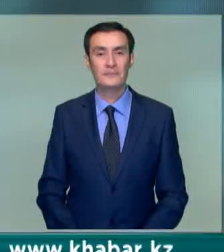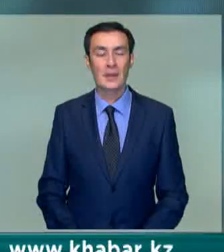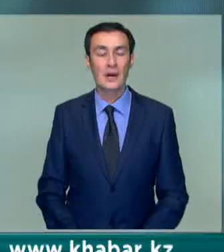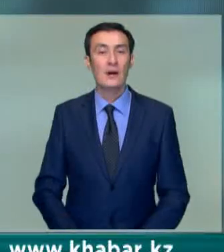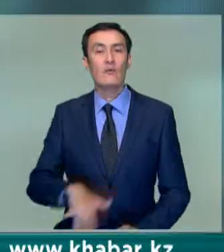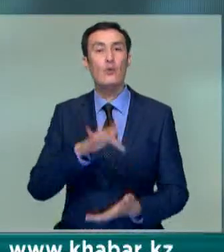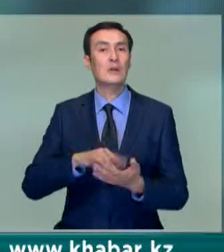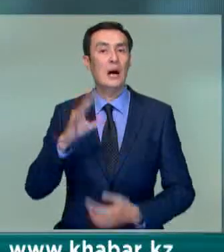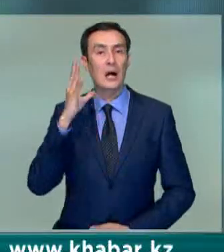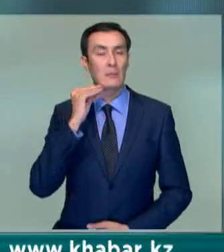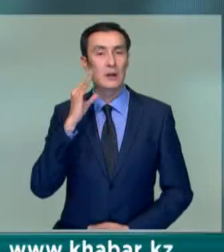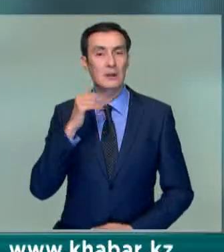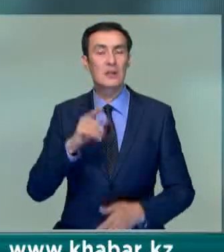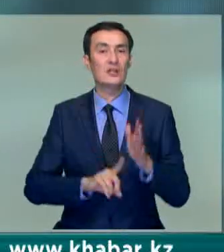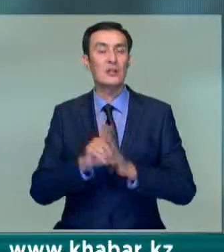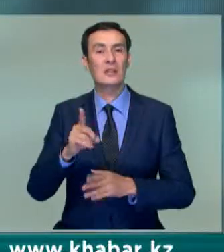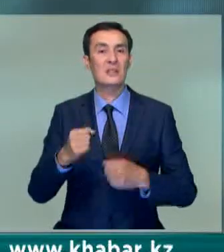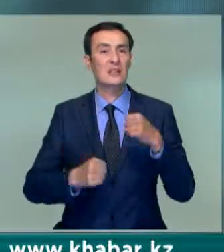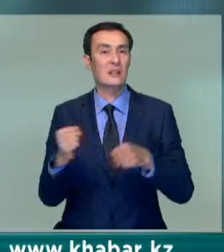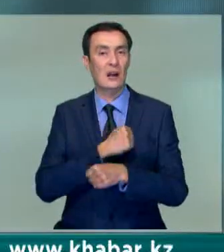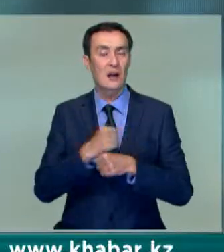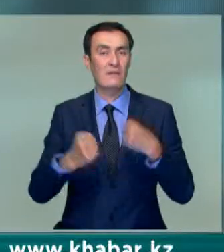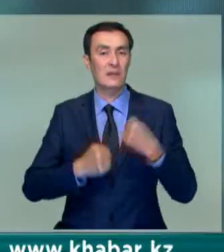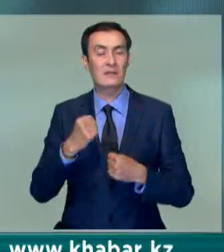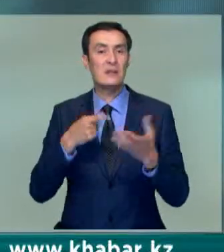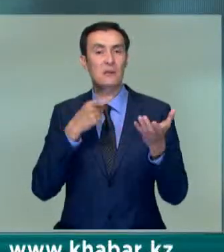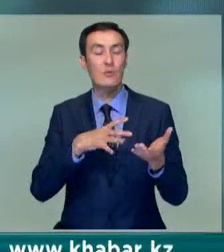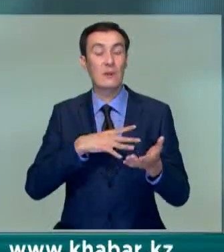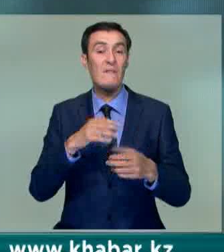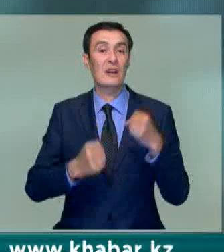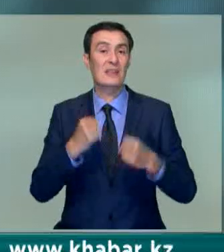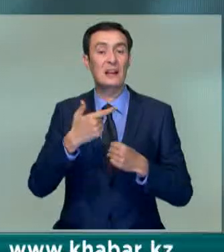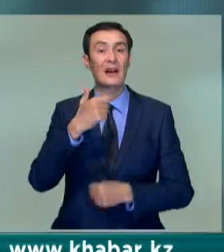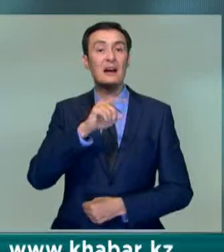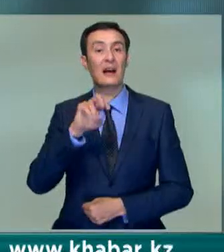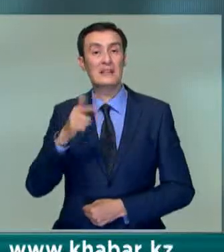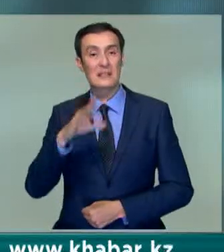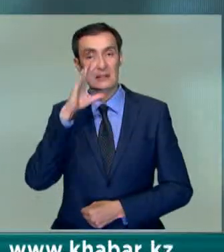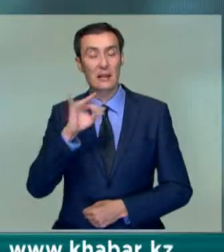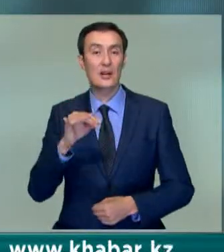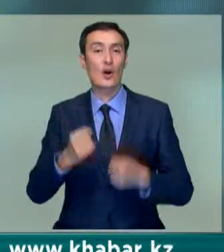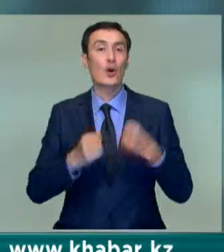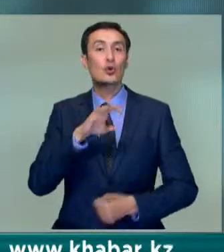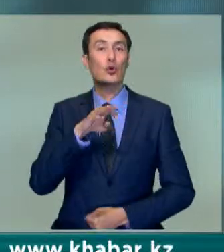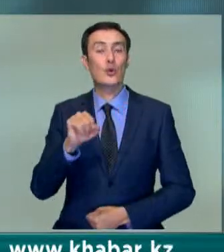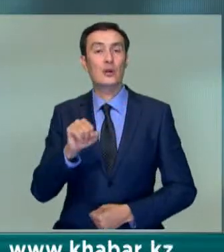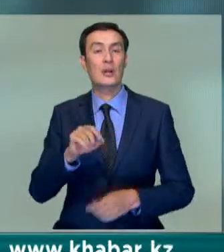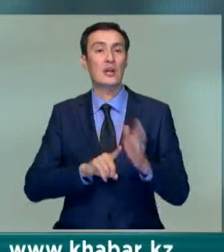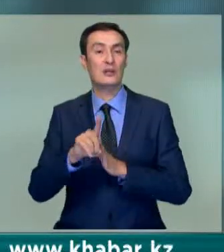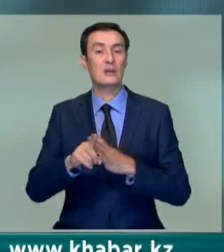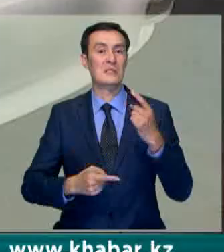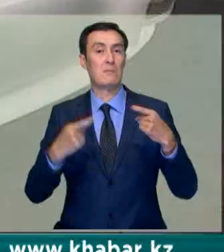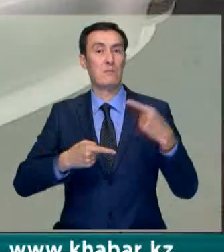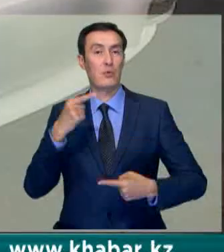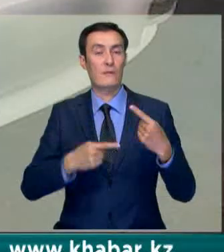В Алматы автолюбители устроили драку со стрельбой. По словам очевидцев, водители «Газели» и «Тойота» не поделили дорогу. Машины